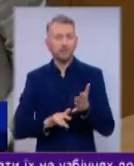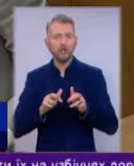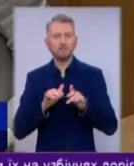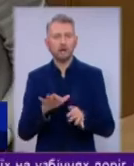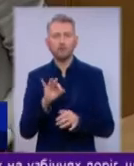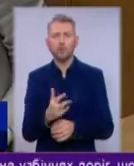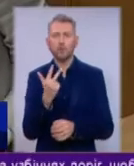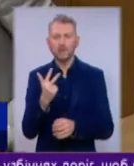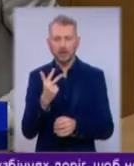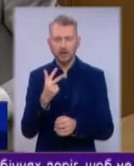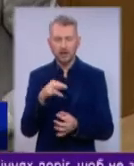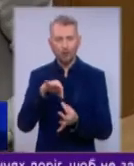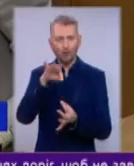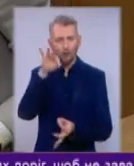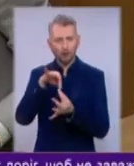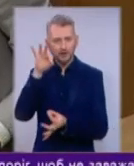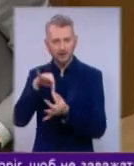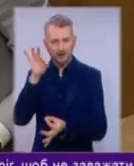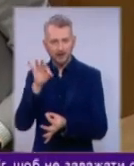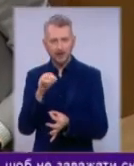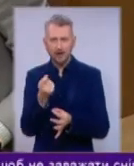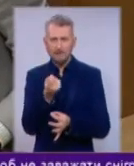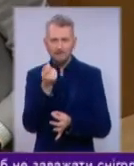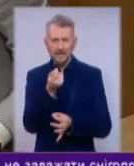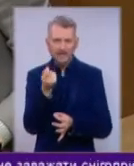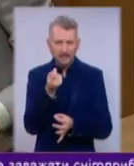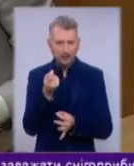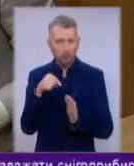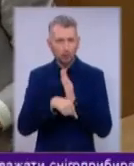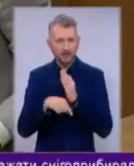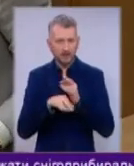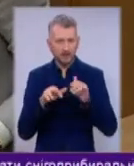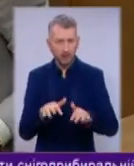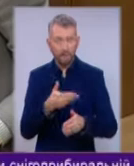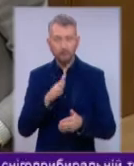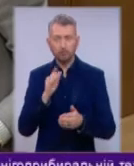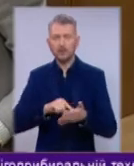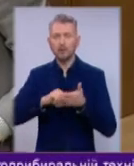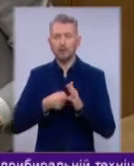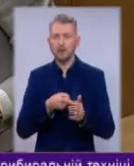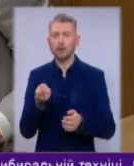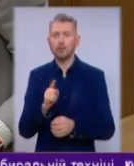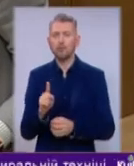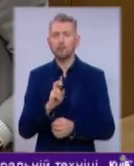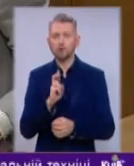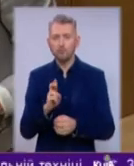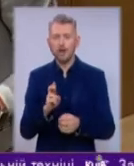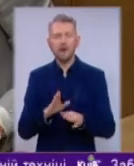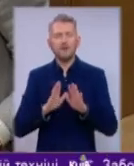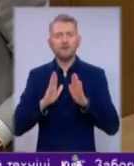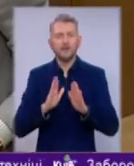три колоски. Тобто мілкі корупційні справи. Ми будемо наполягати на тому, що